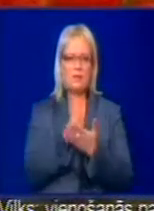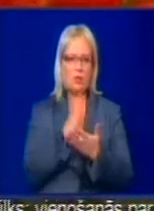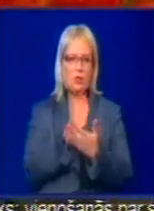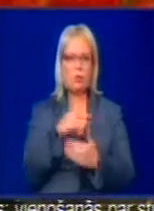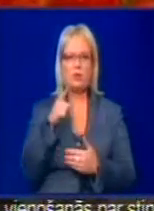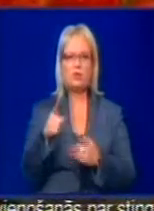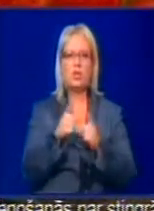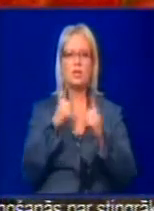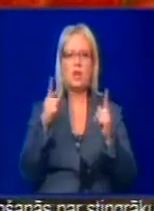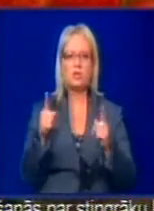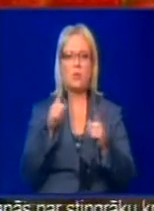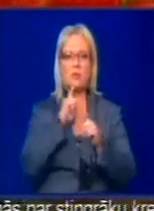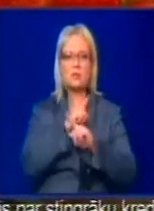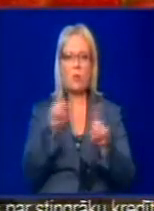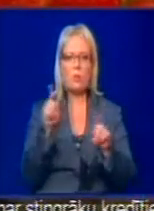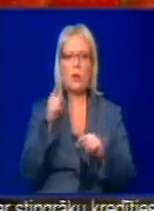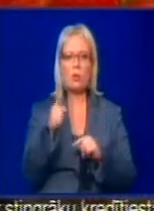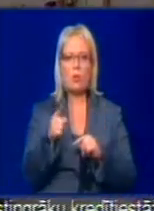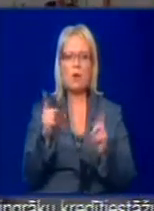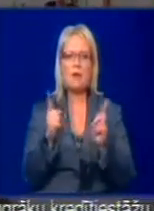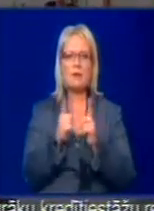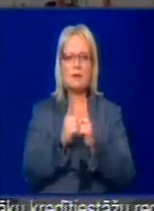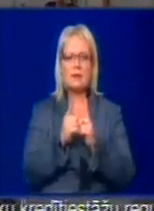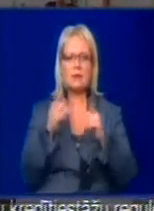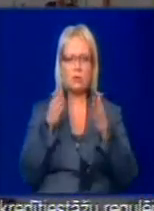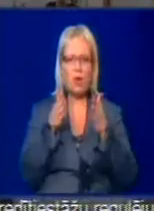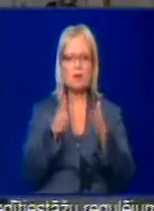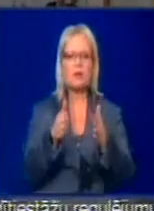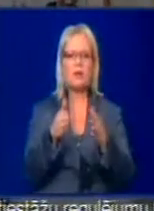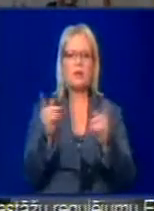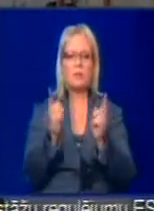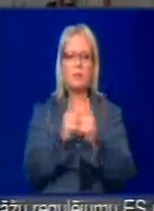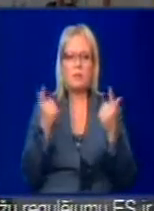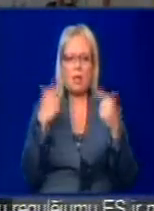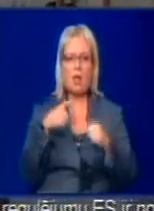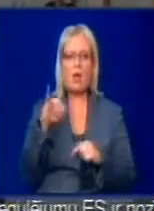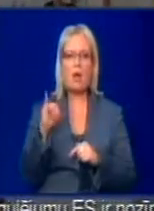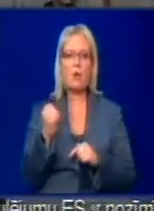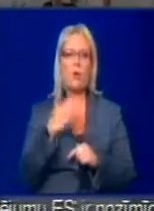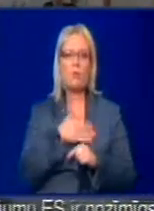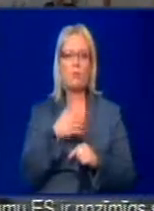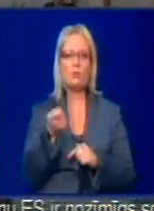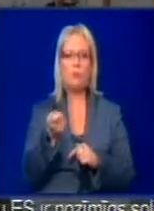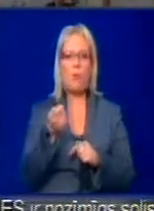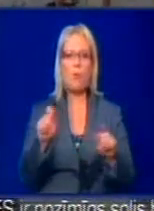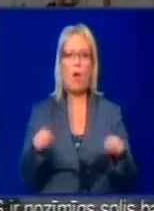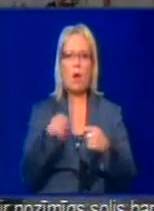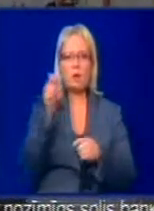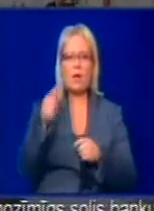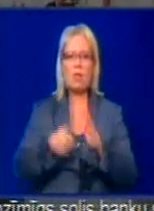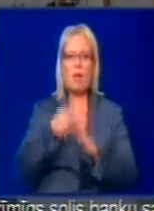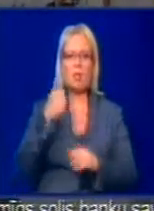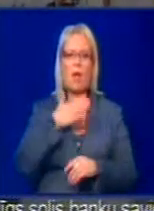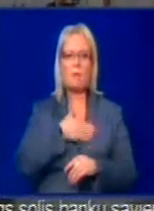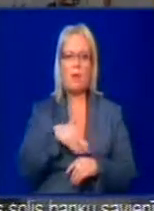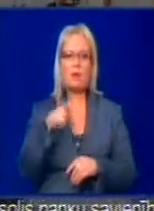Šī sezona ir saldabīga to, ka viss ir ļoti īsi koncentrēti un īsā laikā, jo mums jau ogu audzētājiem arī labāk patīk,